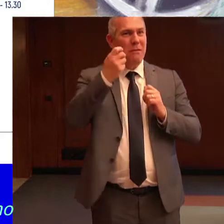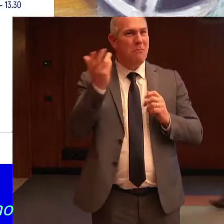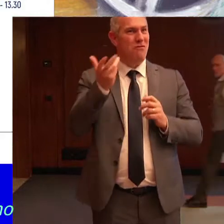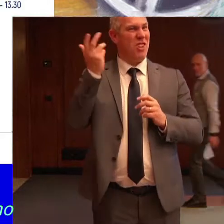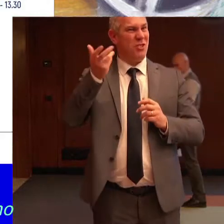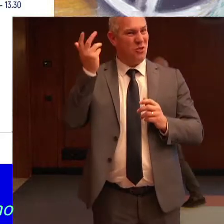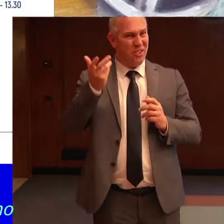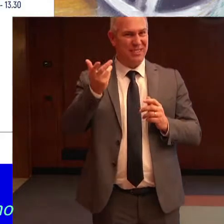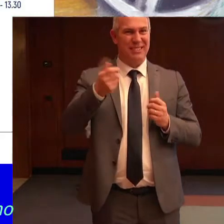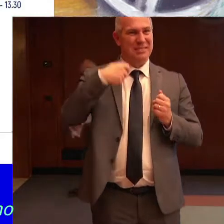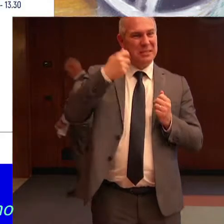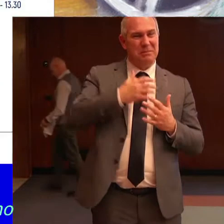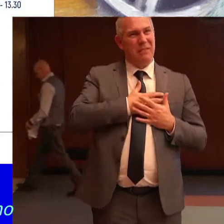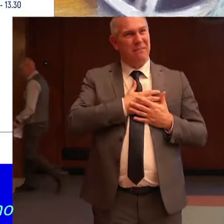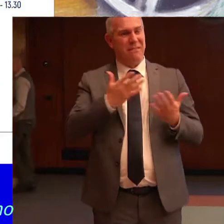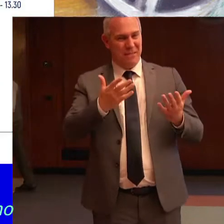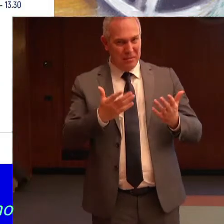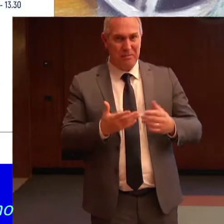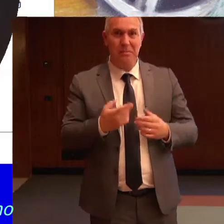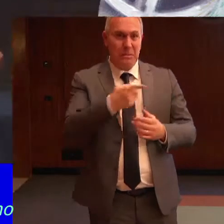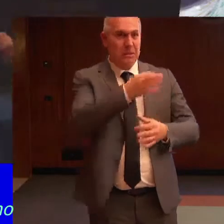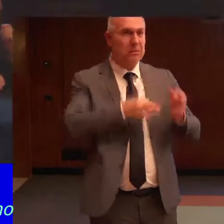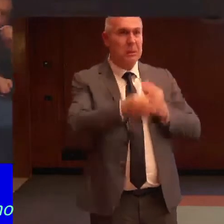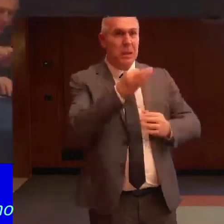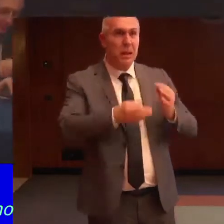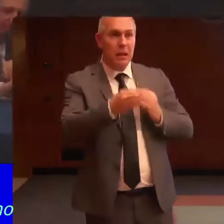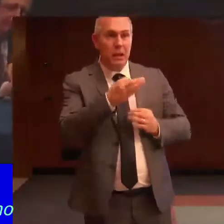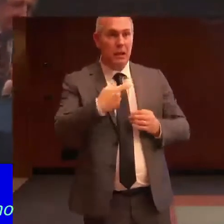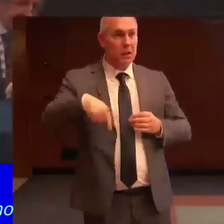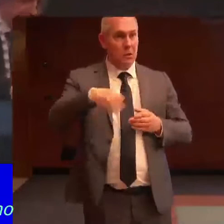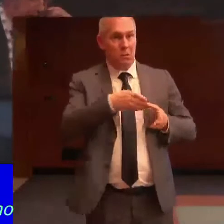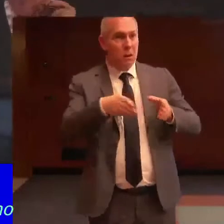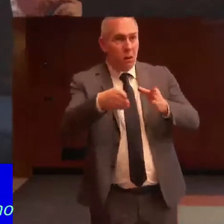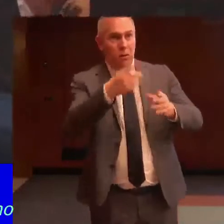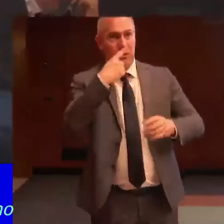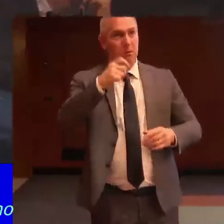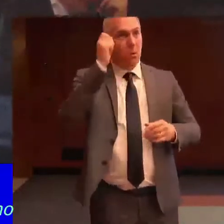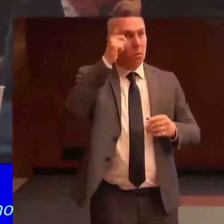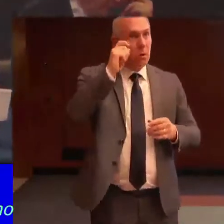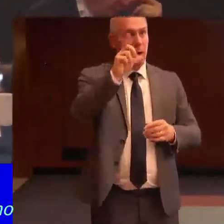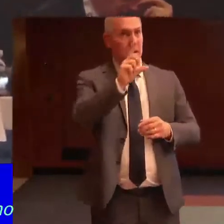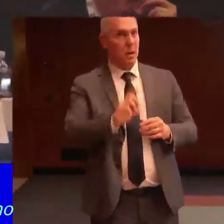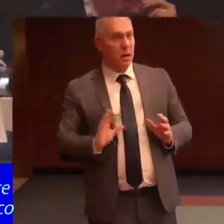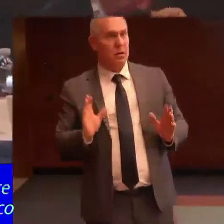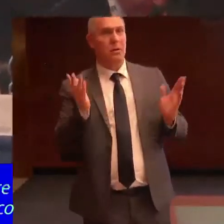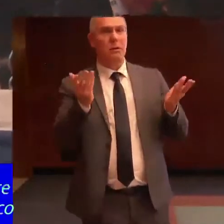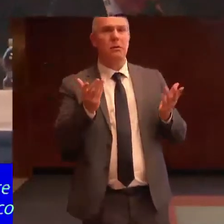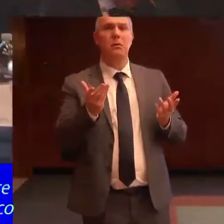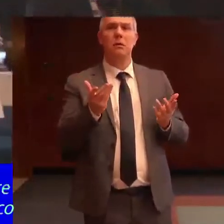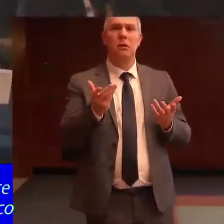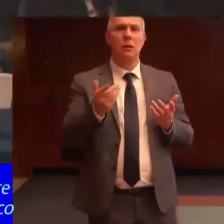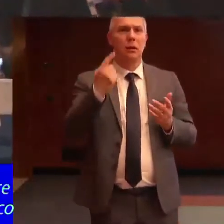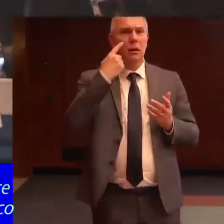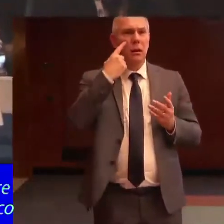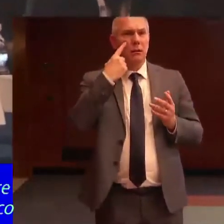quindi ci spiegheranno anche come in tutto questo nostro percorso culturale di questa nostra Italia, come si collocano un po'